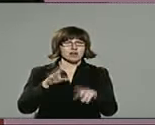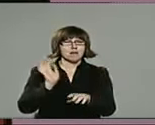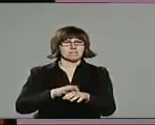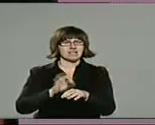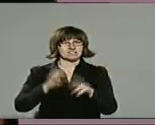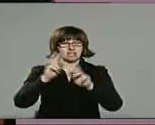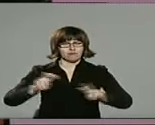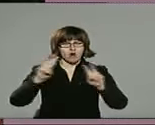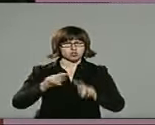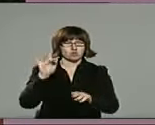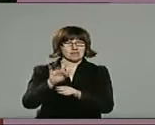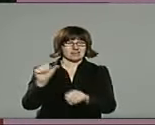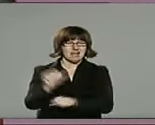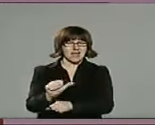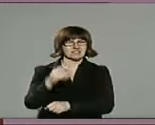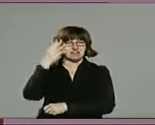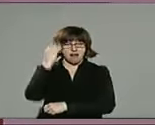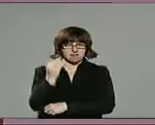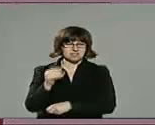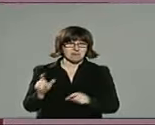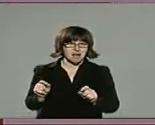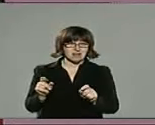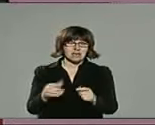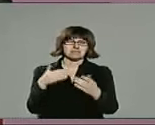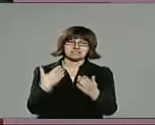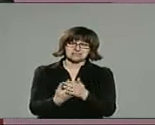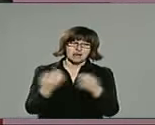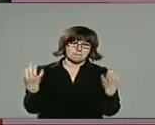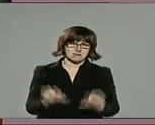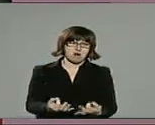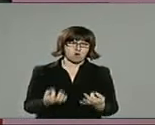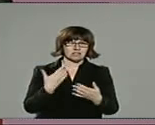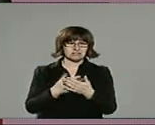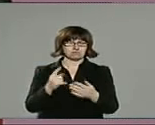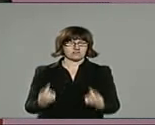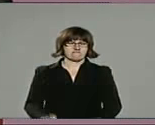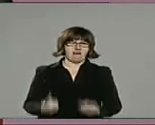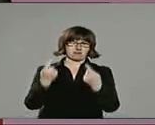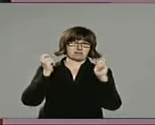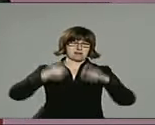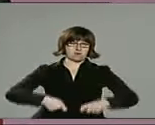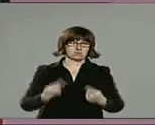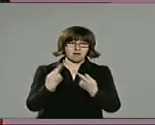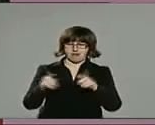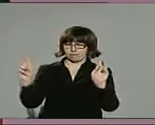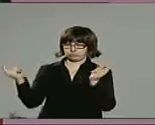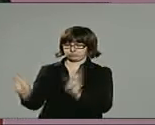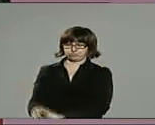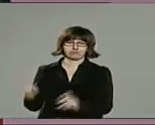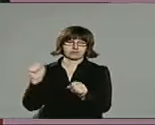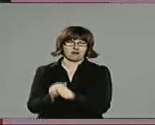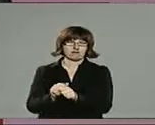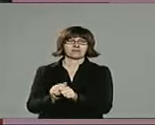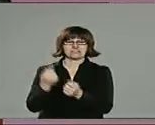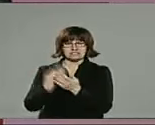medizinische Forschung gegen AIDS, Alzheimer und Krebs, das brauchen wir. Das muss wachsen, das andere muss schrumpfen und